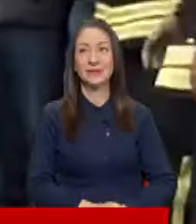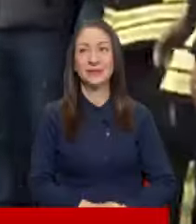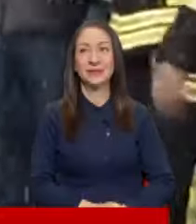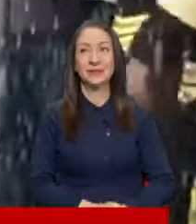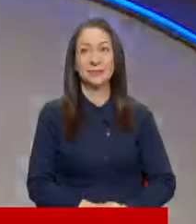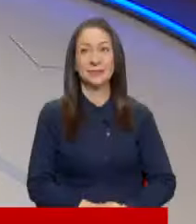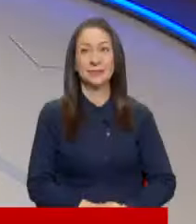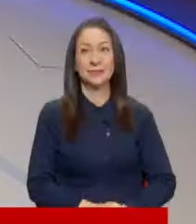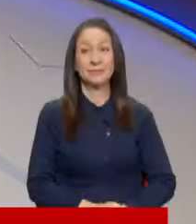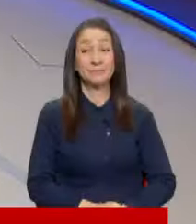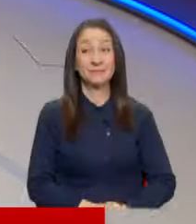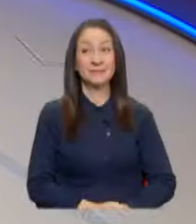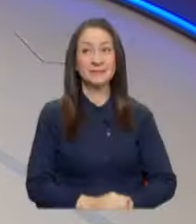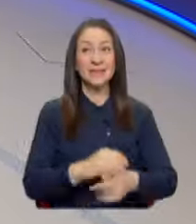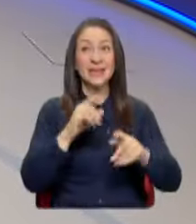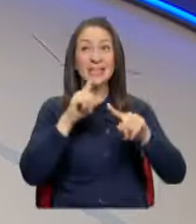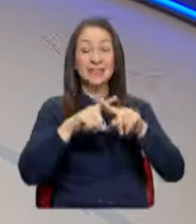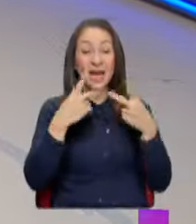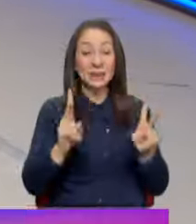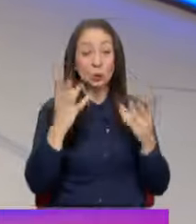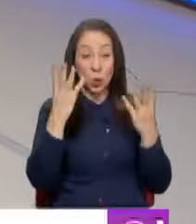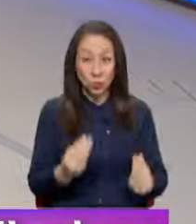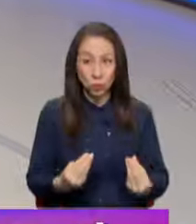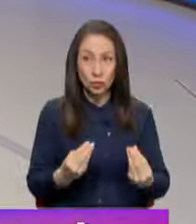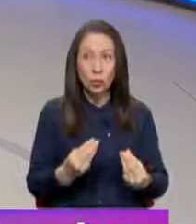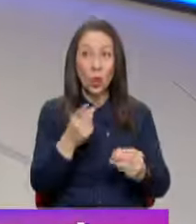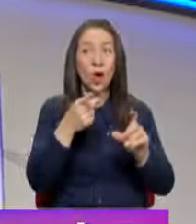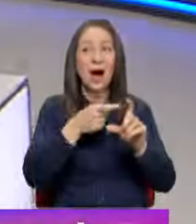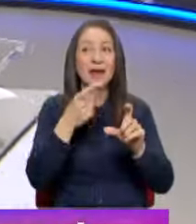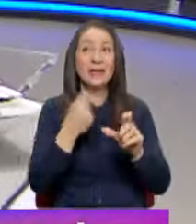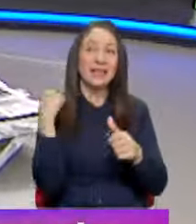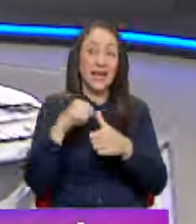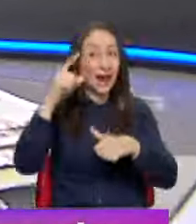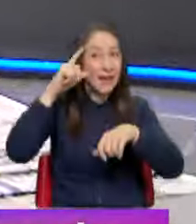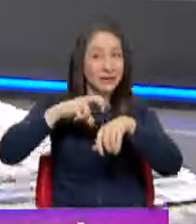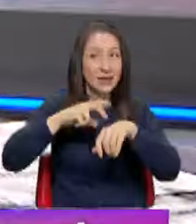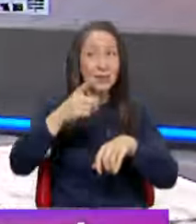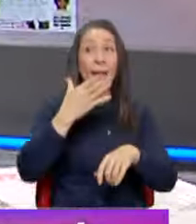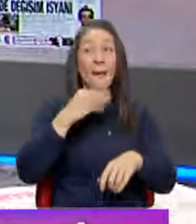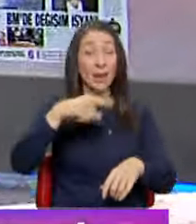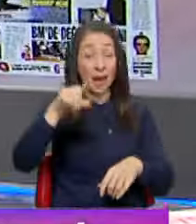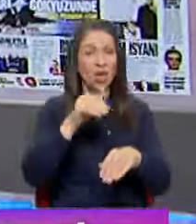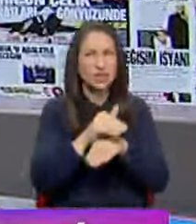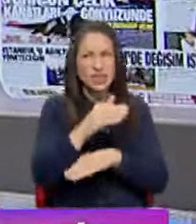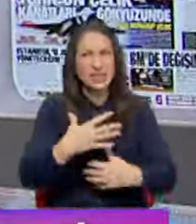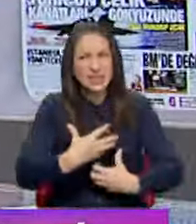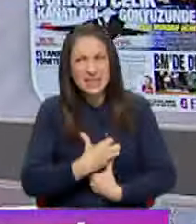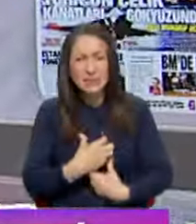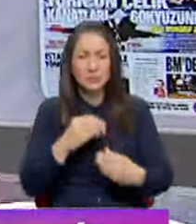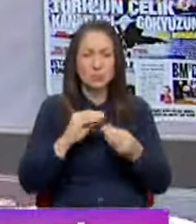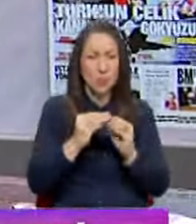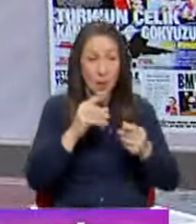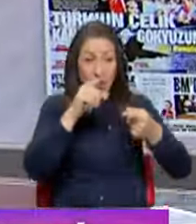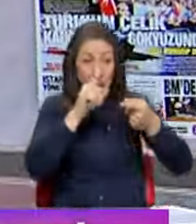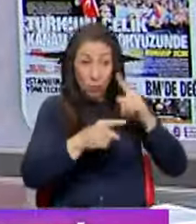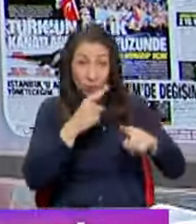yansıdı xte açmış olduğumuz Eee o anketi bir kez daha hatırlatayım emekliler yaşadıkları sıkıntılar siyasete